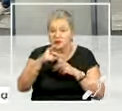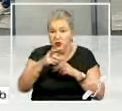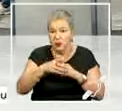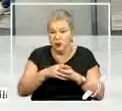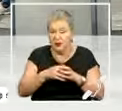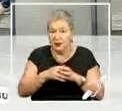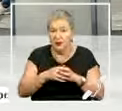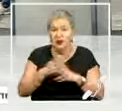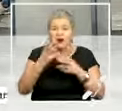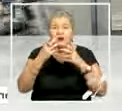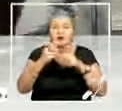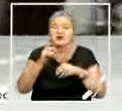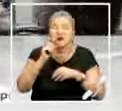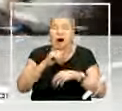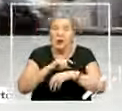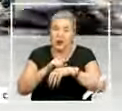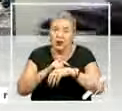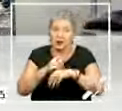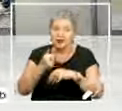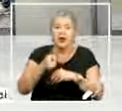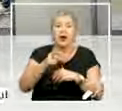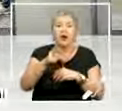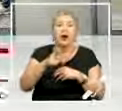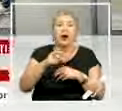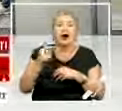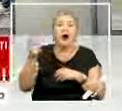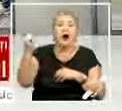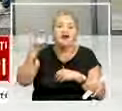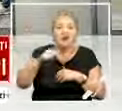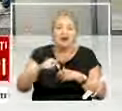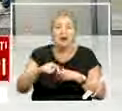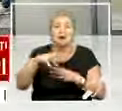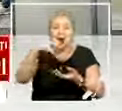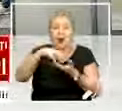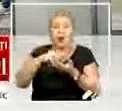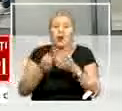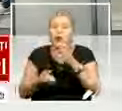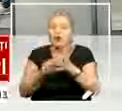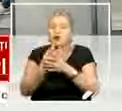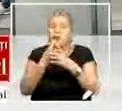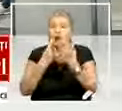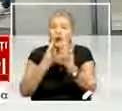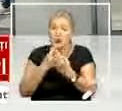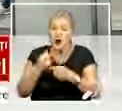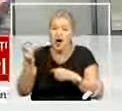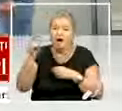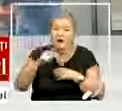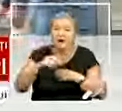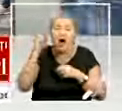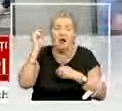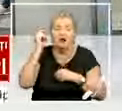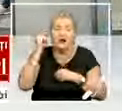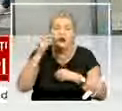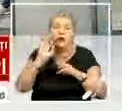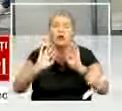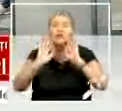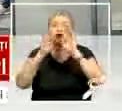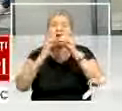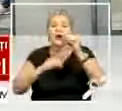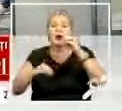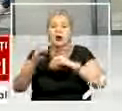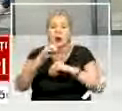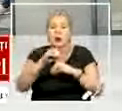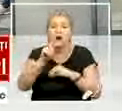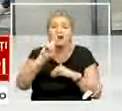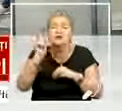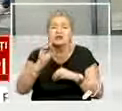În urmă cu doar câteva minute în spatele meu, la altarul improvizat în spatele meu, a fost antrenorul de volei al Clubului Sportiv